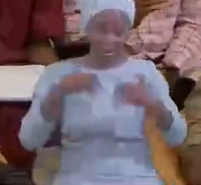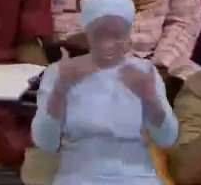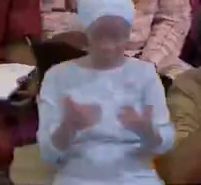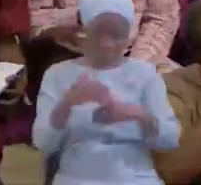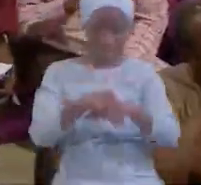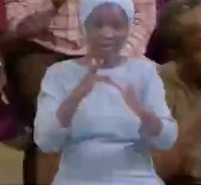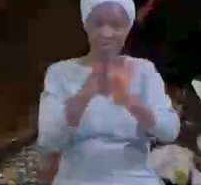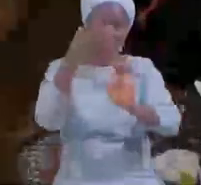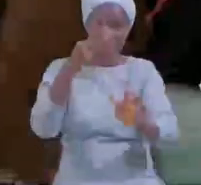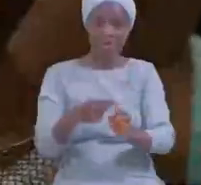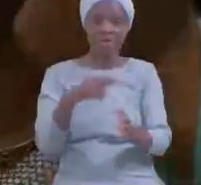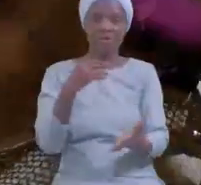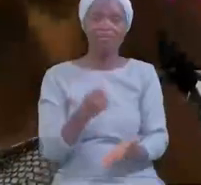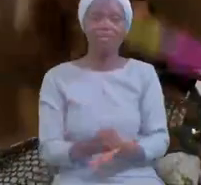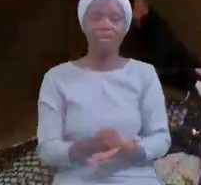Jésus-Christ.